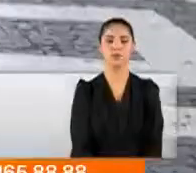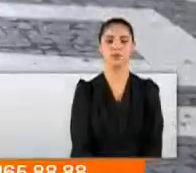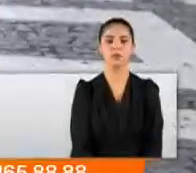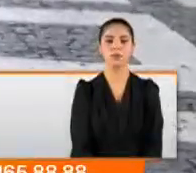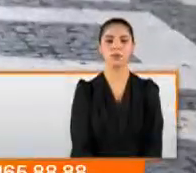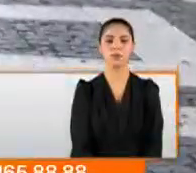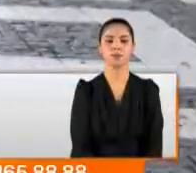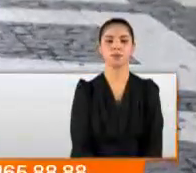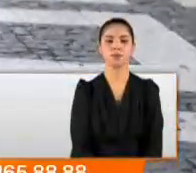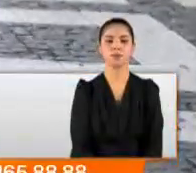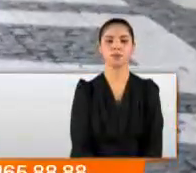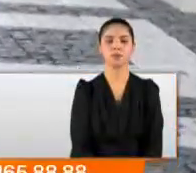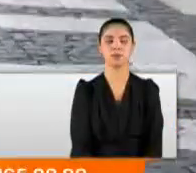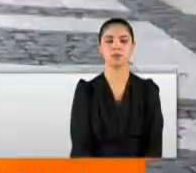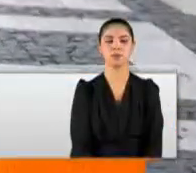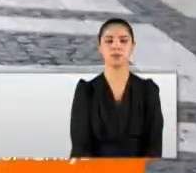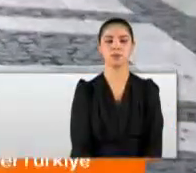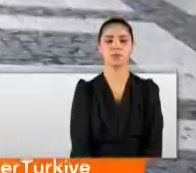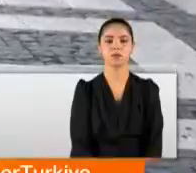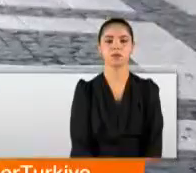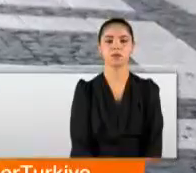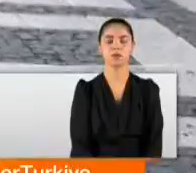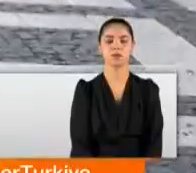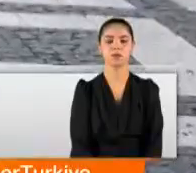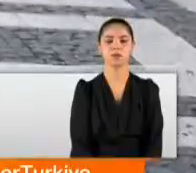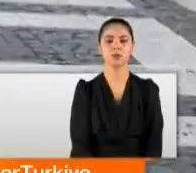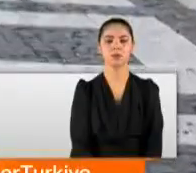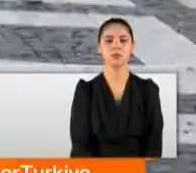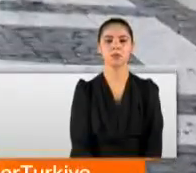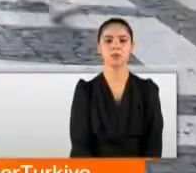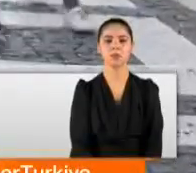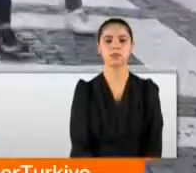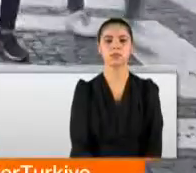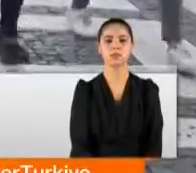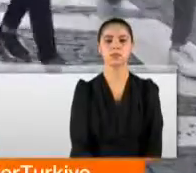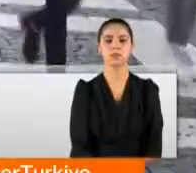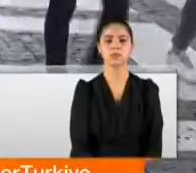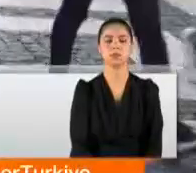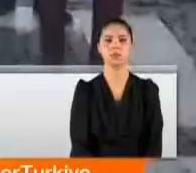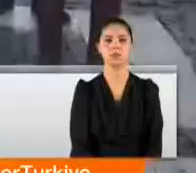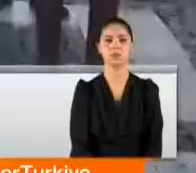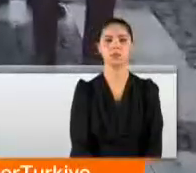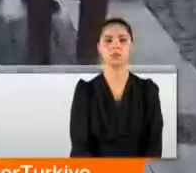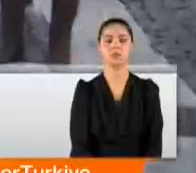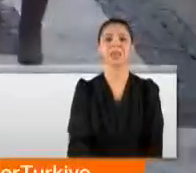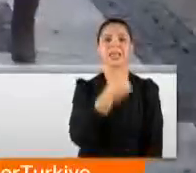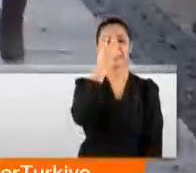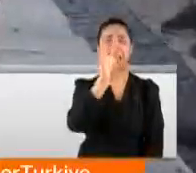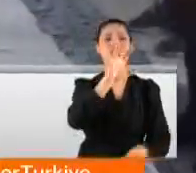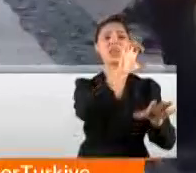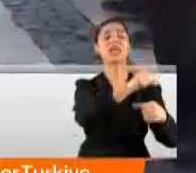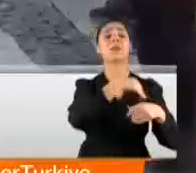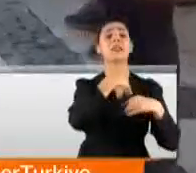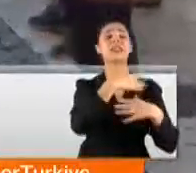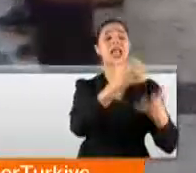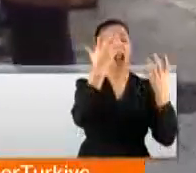Gerektiği şekilde cezalandırılmasını ve bu cezanın caydırıcılık niteliğinde olmasını istiyoruz. Sadece yakalanmasını